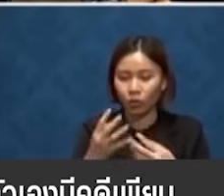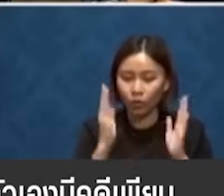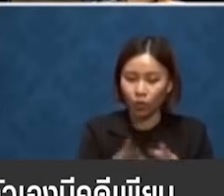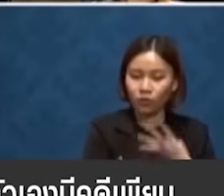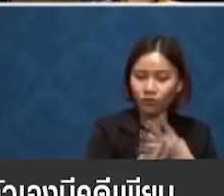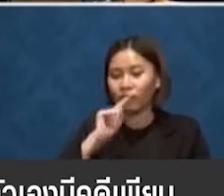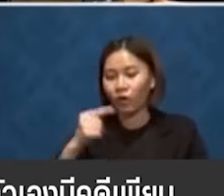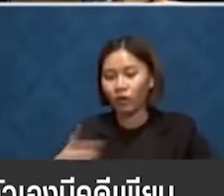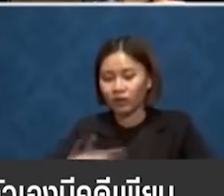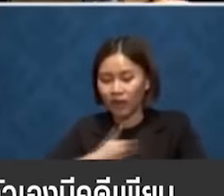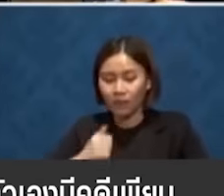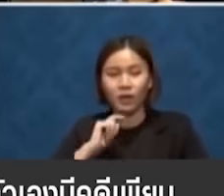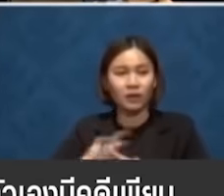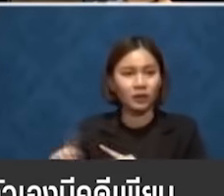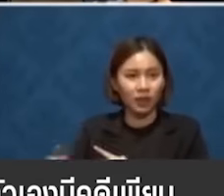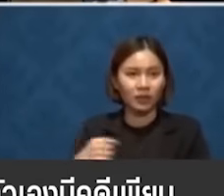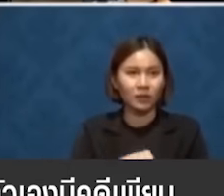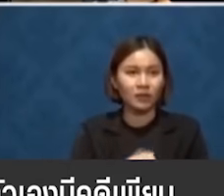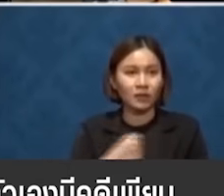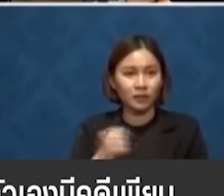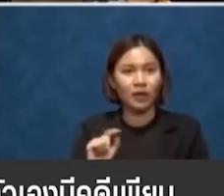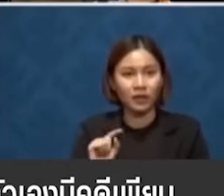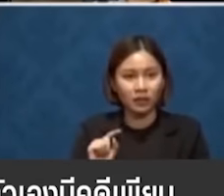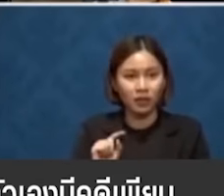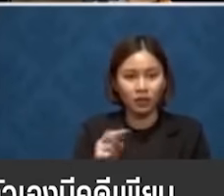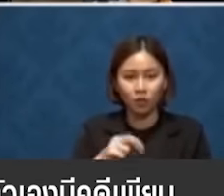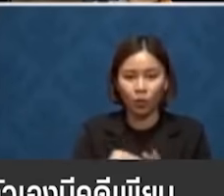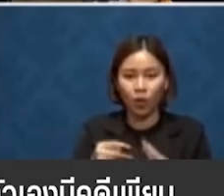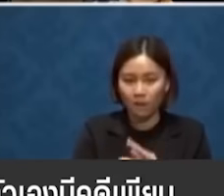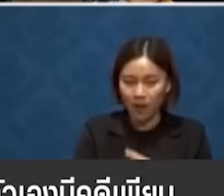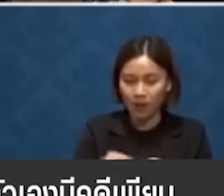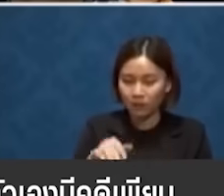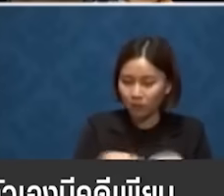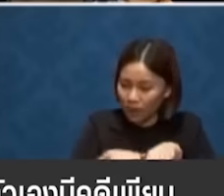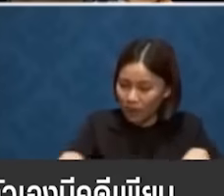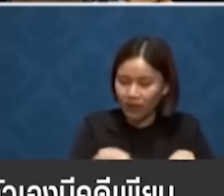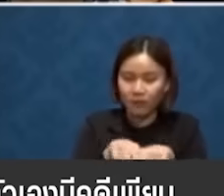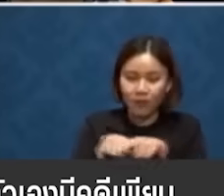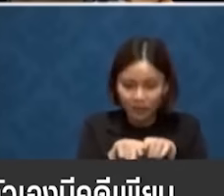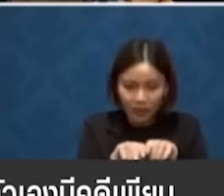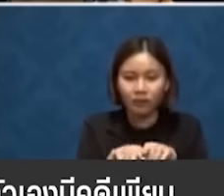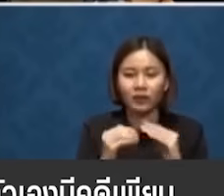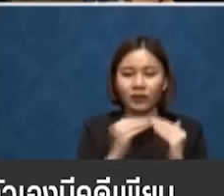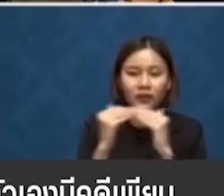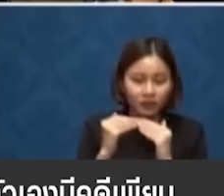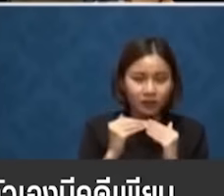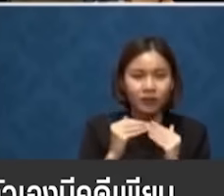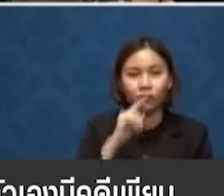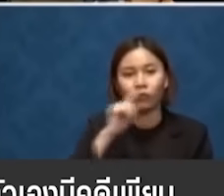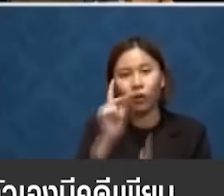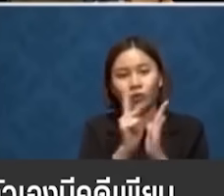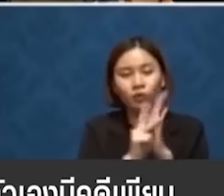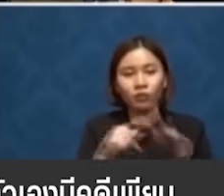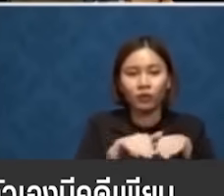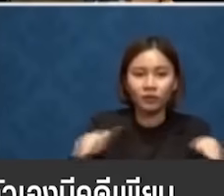ต้มันใส่สูตรไปเลยนะเฟ้ยการอภิปรายของโตโต้เนี่ยทำให้ถูกวิจารณ์ว่ามีผลประโยชน์ทับซ้อนเพราะถ้าย้อนไ